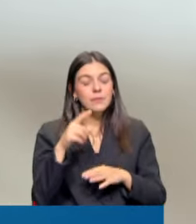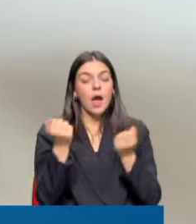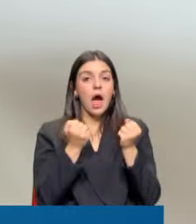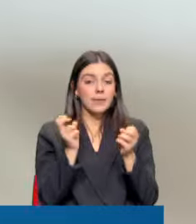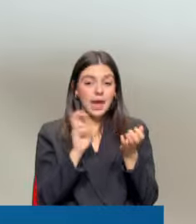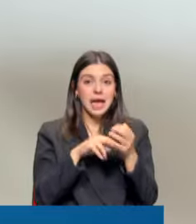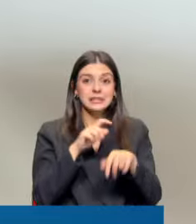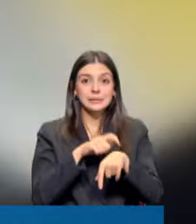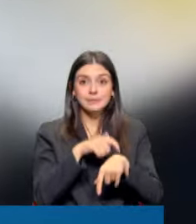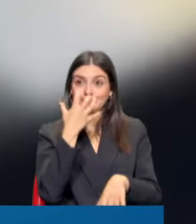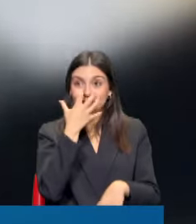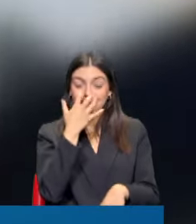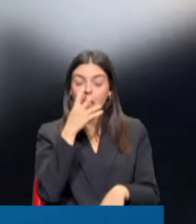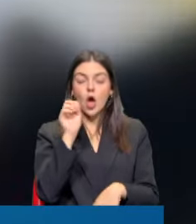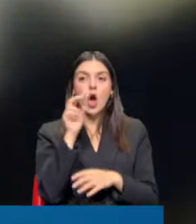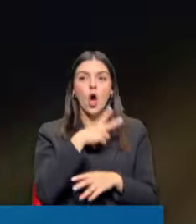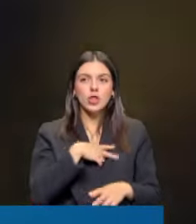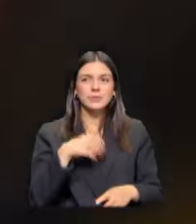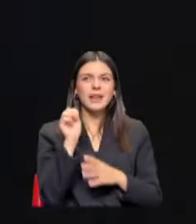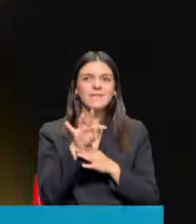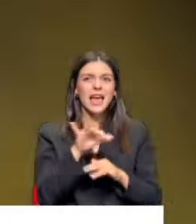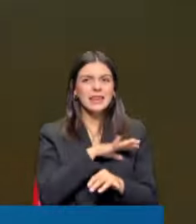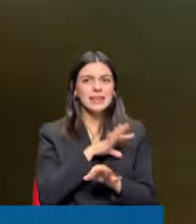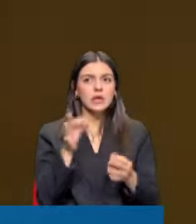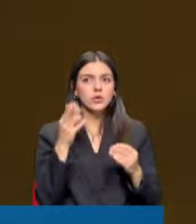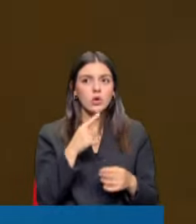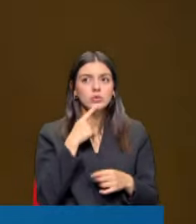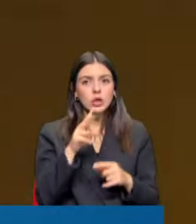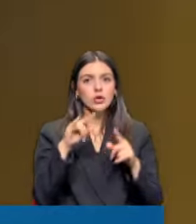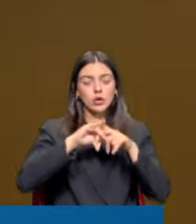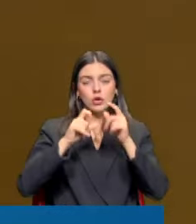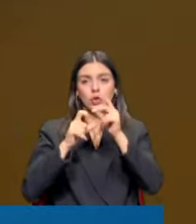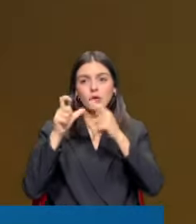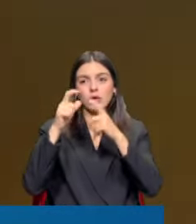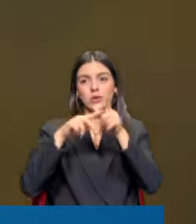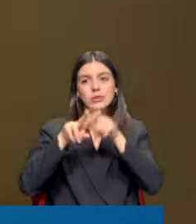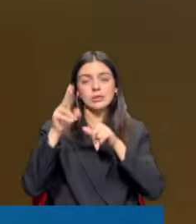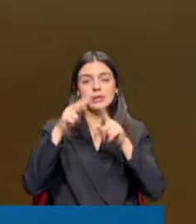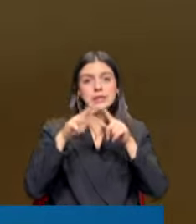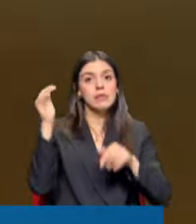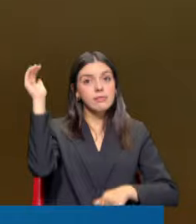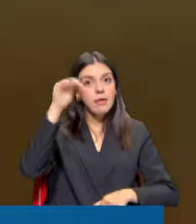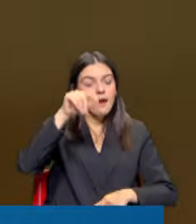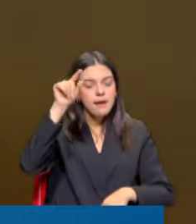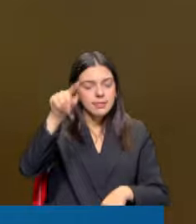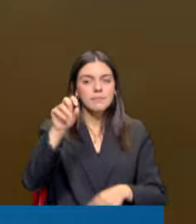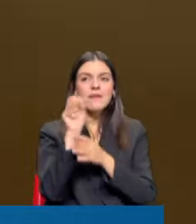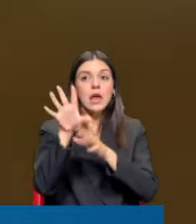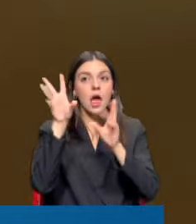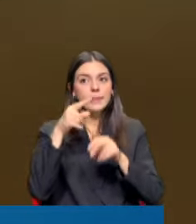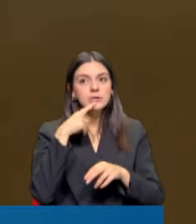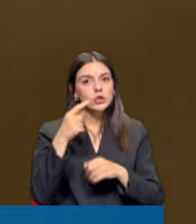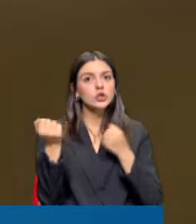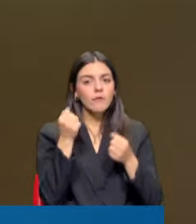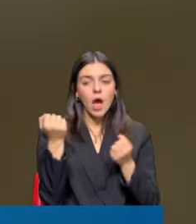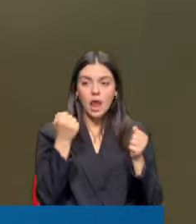beklerken otobüsün farından rahatsız olduğunu iddia eden Hüseyin K. geldi. Farı kapatmasını söyledi. Şoför aracına